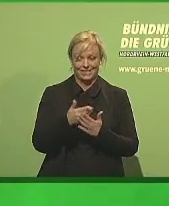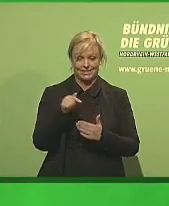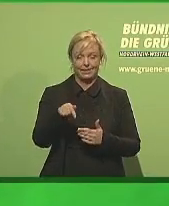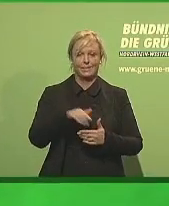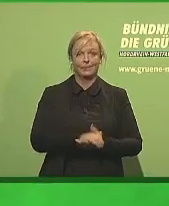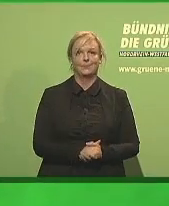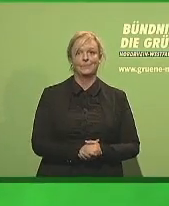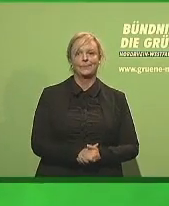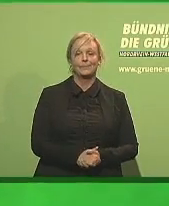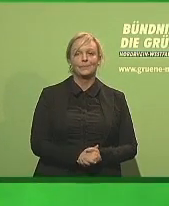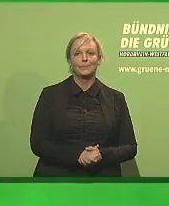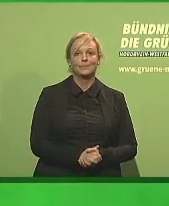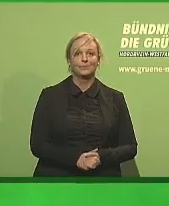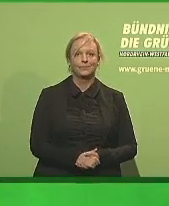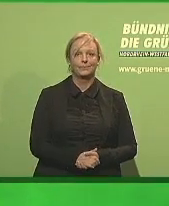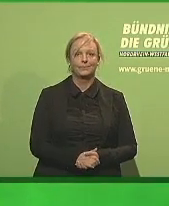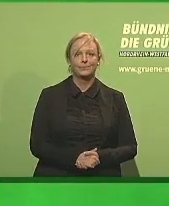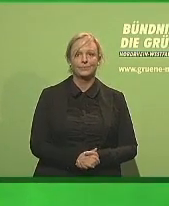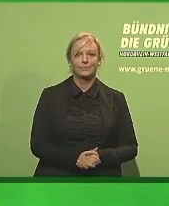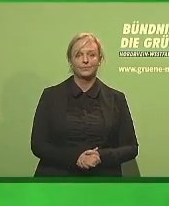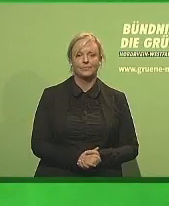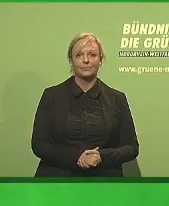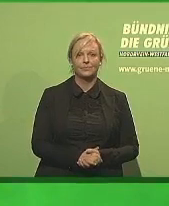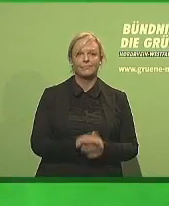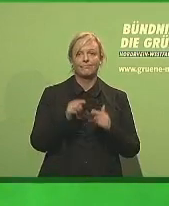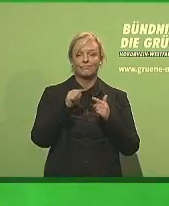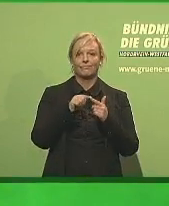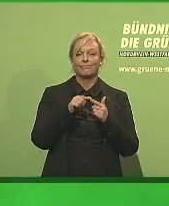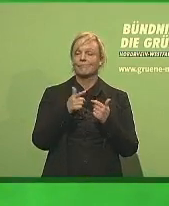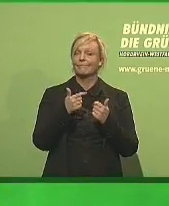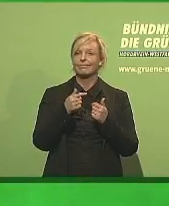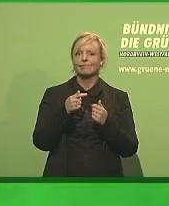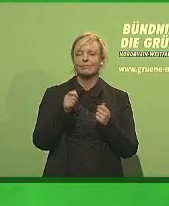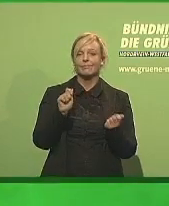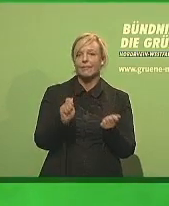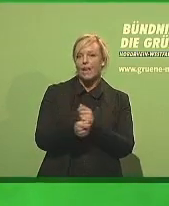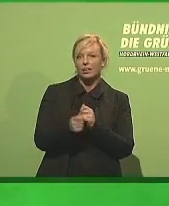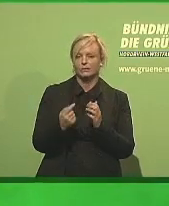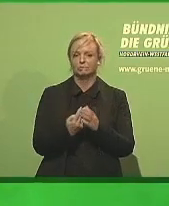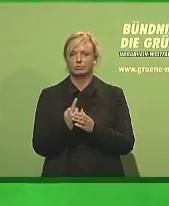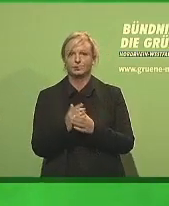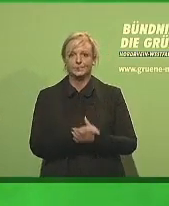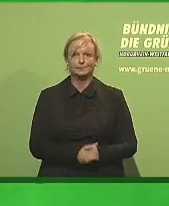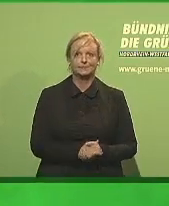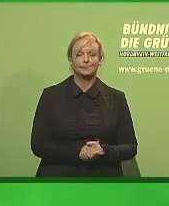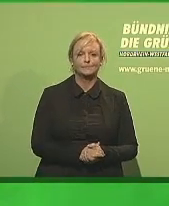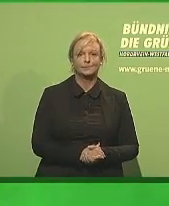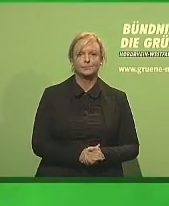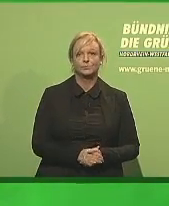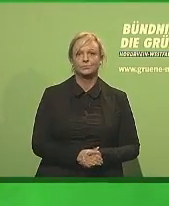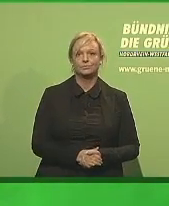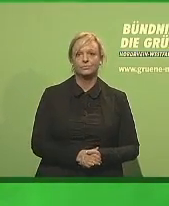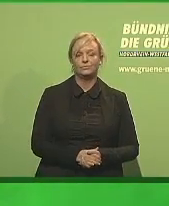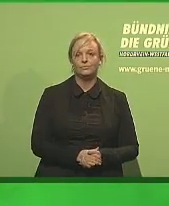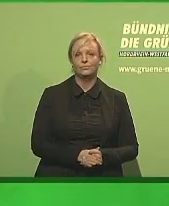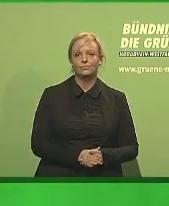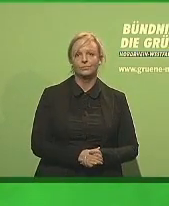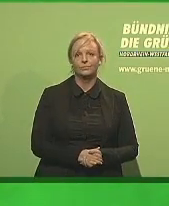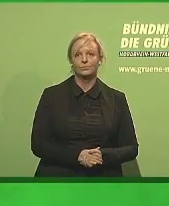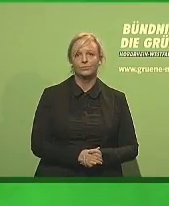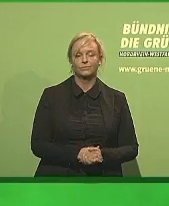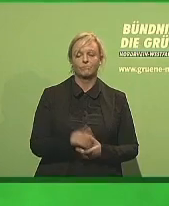aufgelegt, das ihr habt, hat eine andere Änderung zur Folge. Wir haben das, ich weiß nicht, seit immer